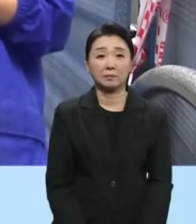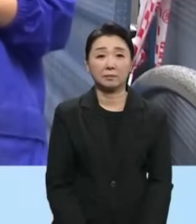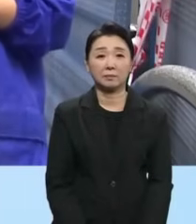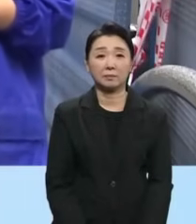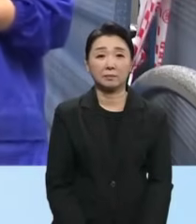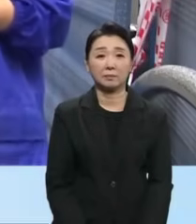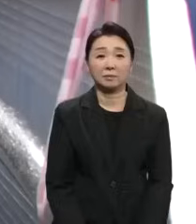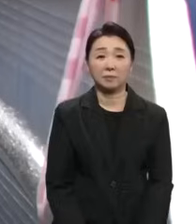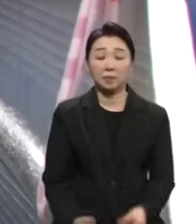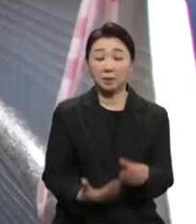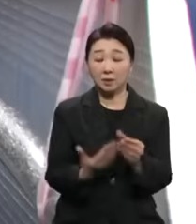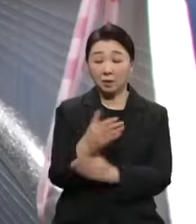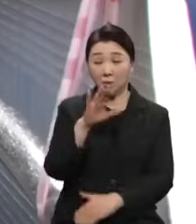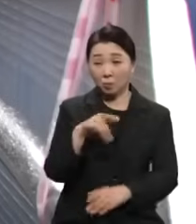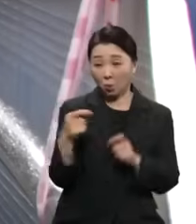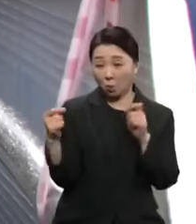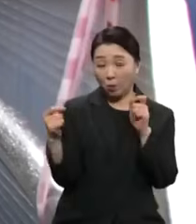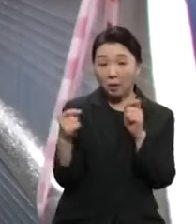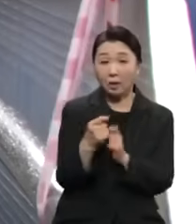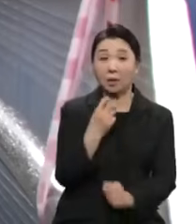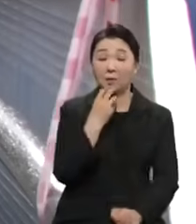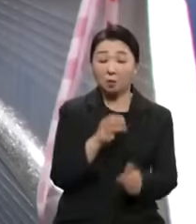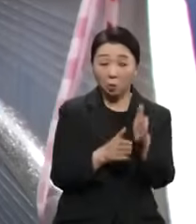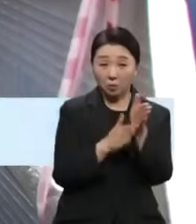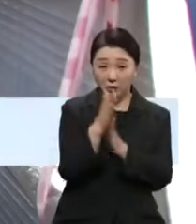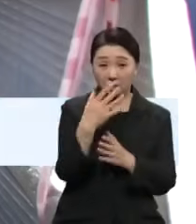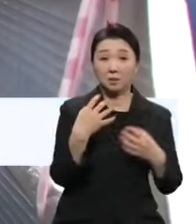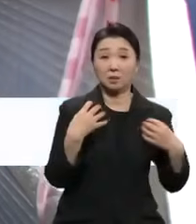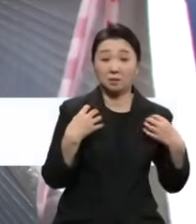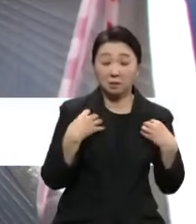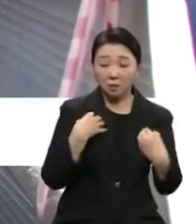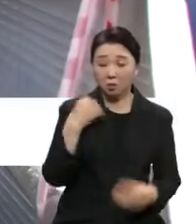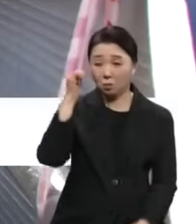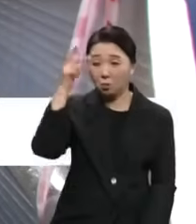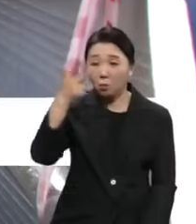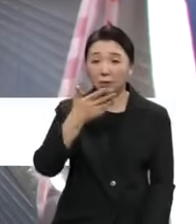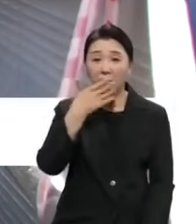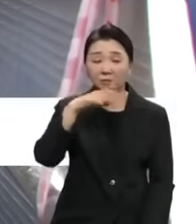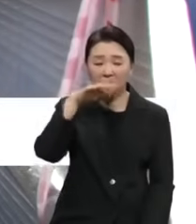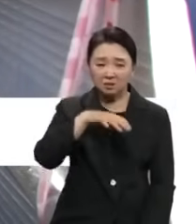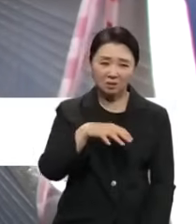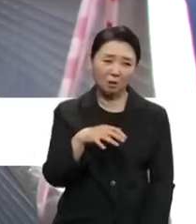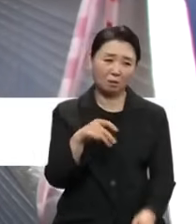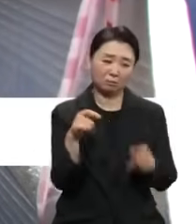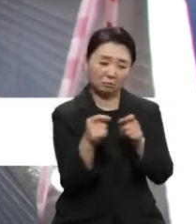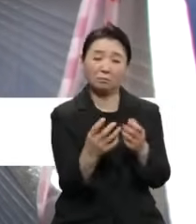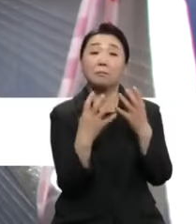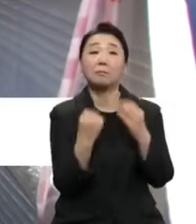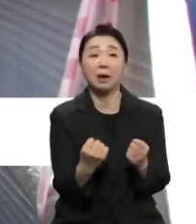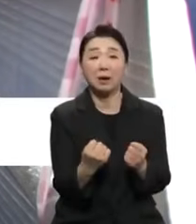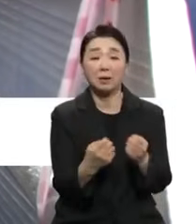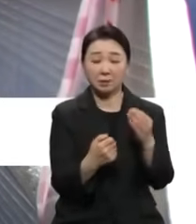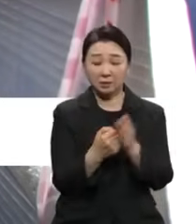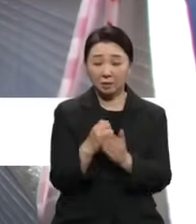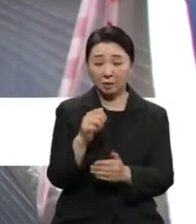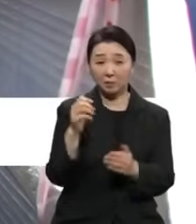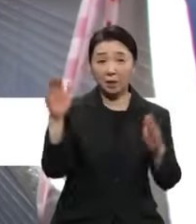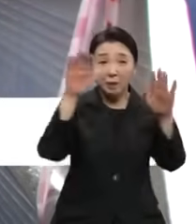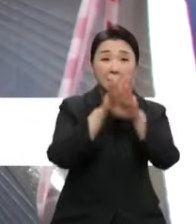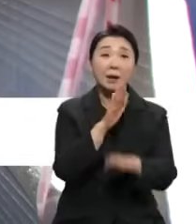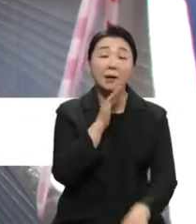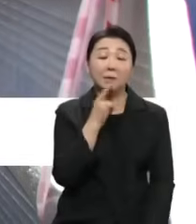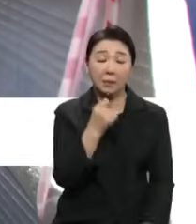네, 이 사고 현장 근처에 서울시청과 호텔, 음식점과 술집이 밀집해 있습니다. 그래서 저녁일지라도